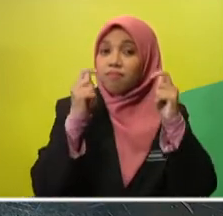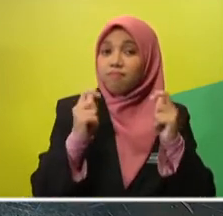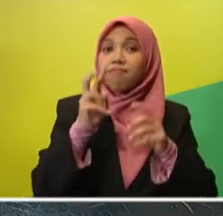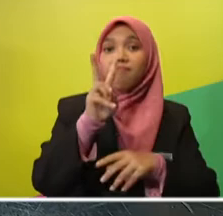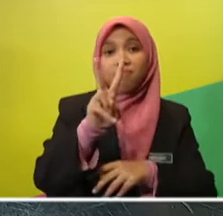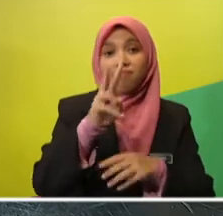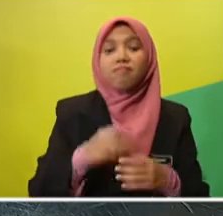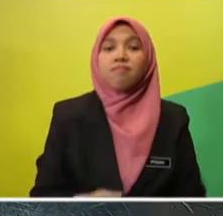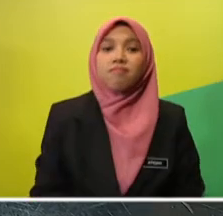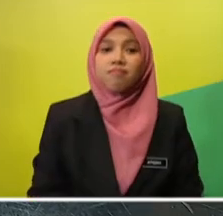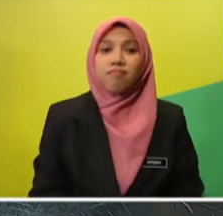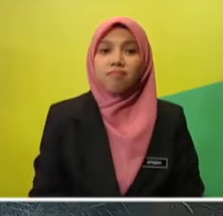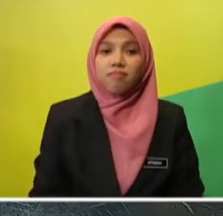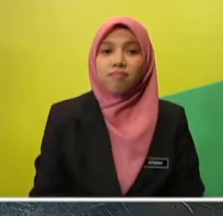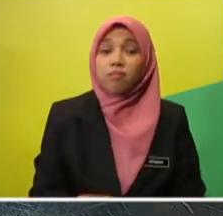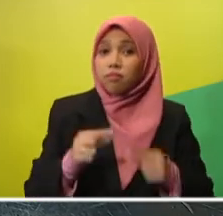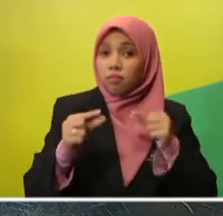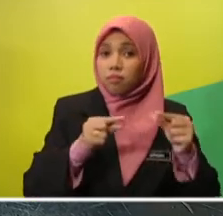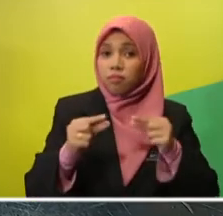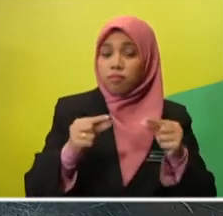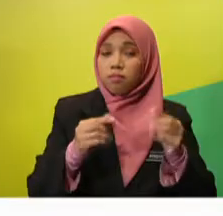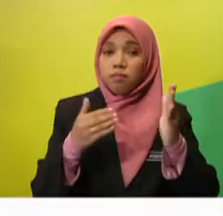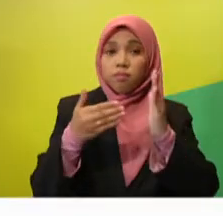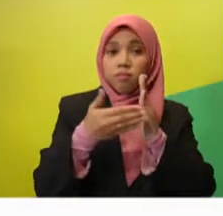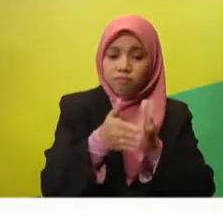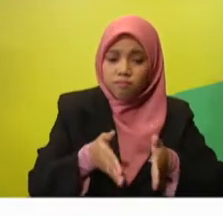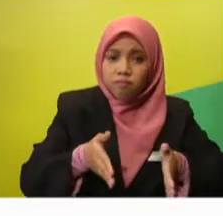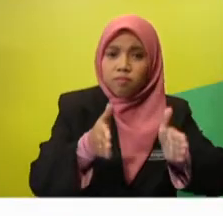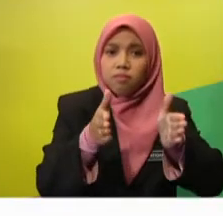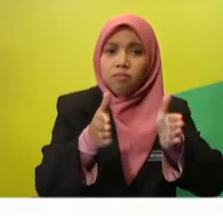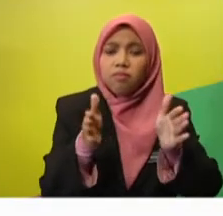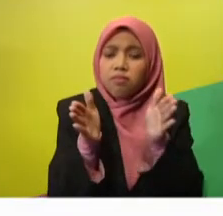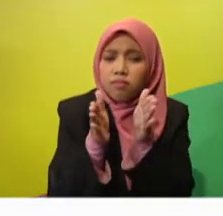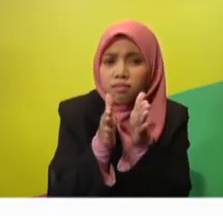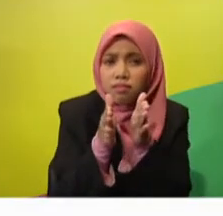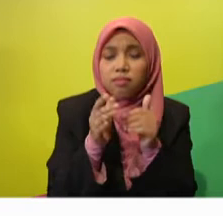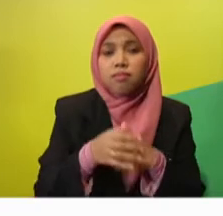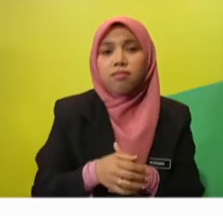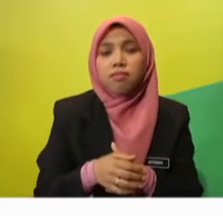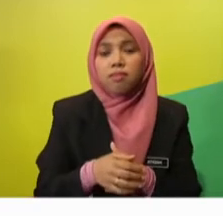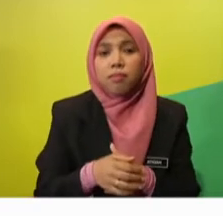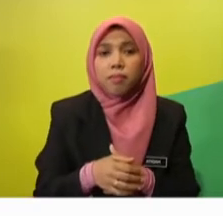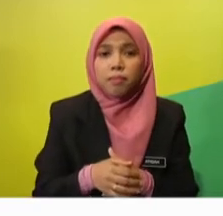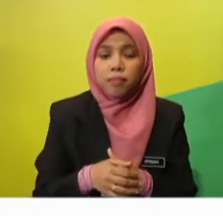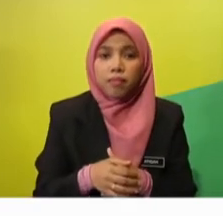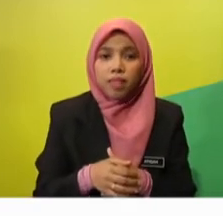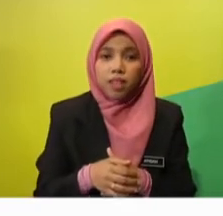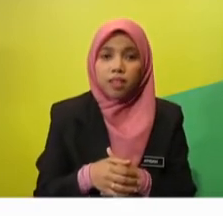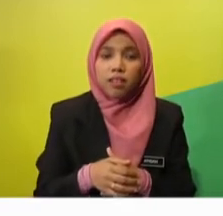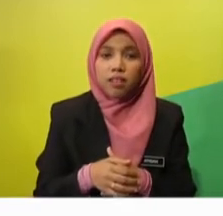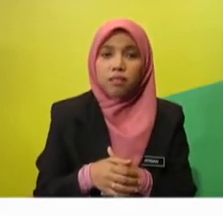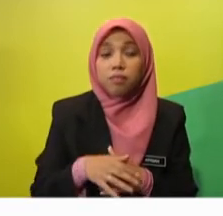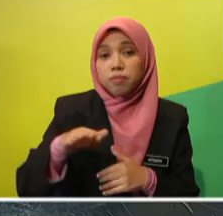Okey, ini teknik kedua, bergerak melalui lorong sempit dengan pemandu celik. Oh, sebelum tu cikgu nak tanya, cikgu nak tanya Cikgu